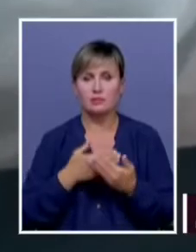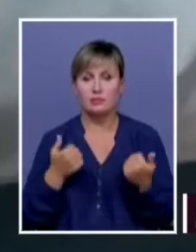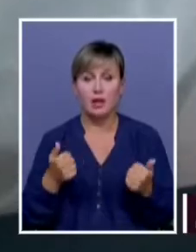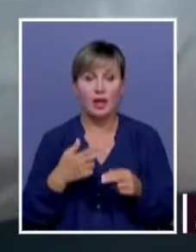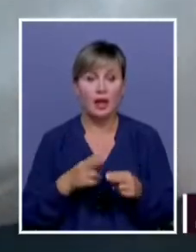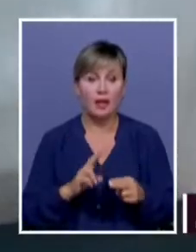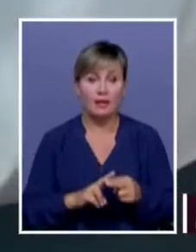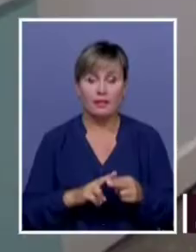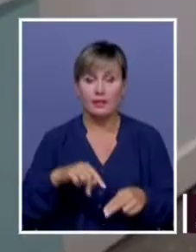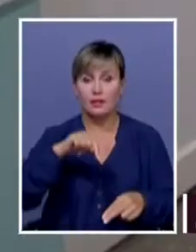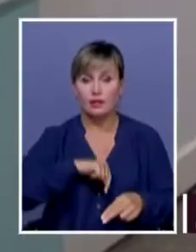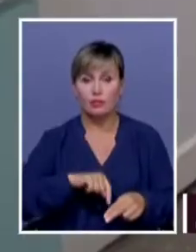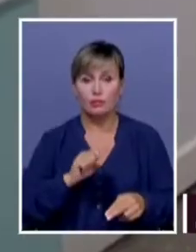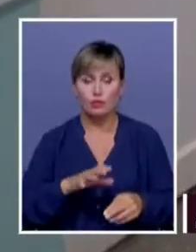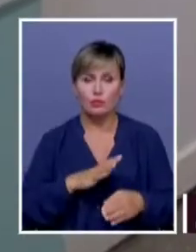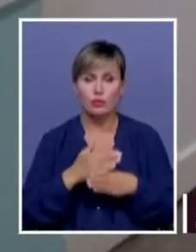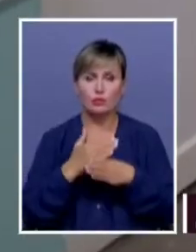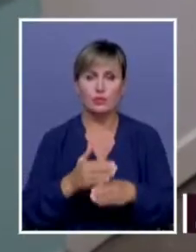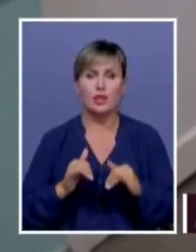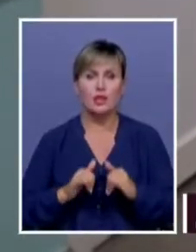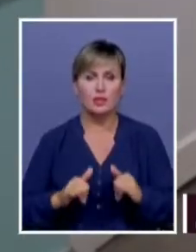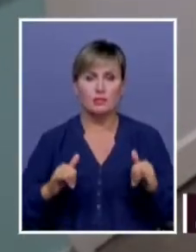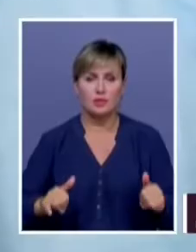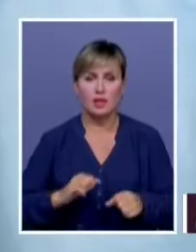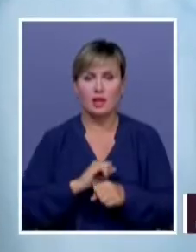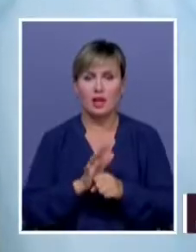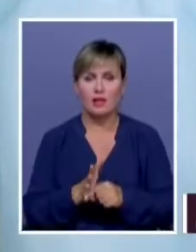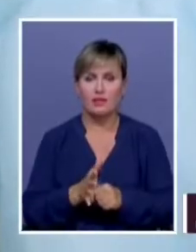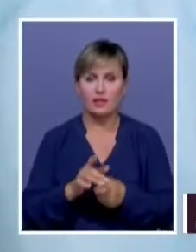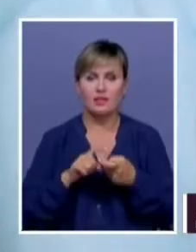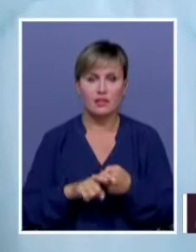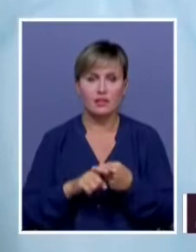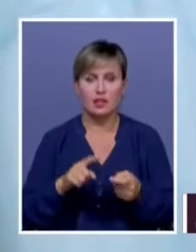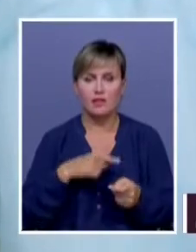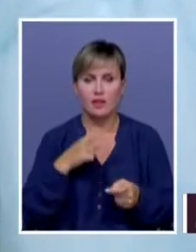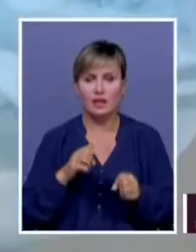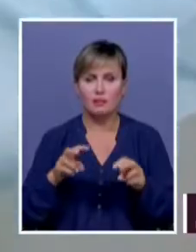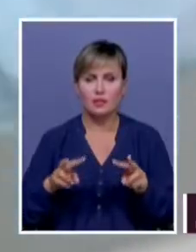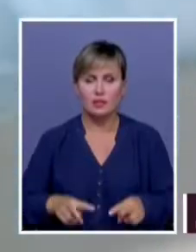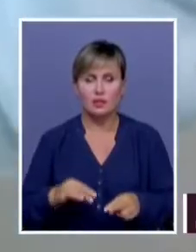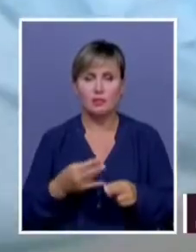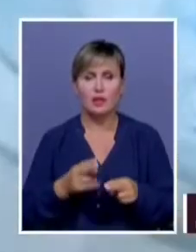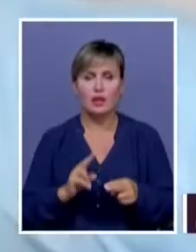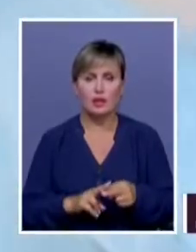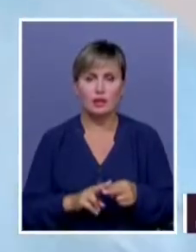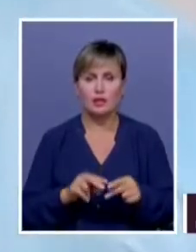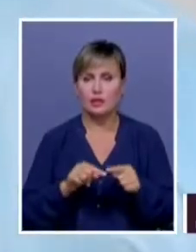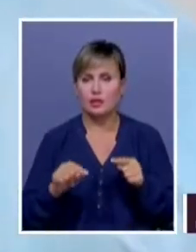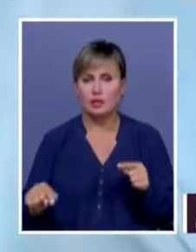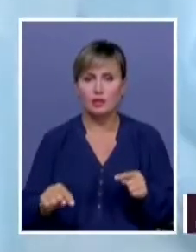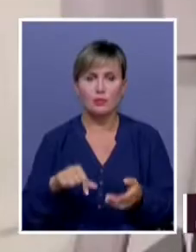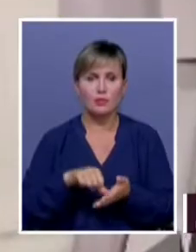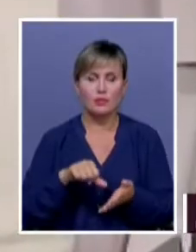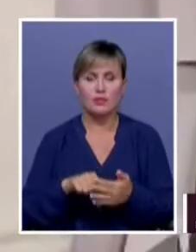Эти негативные реакции могут способствовать распространению коронавирусной инфекции, утверждает специалист. Поэтому при длительном пребывании в